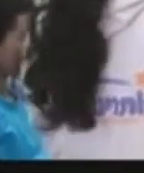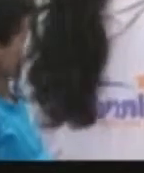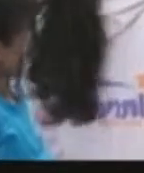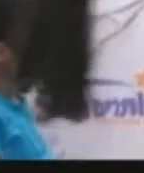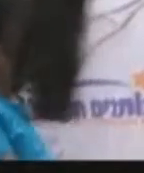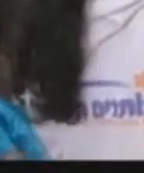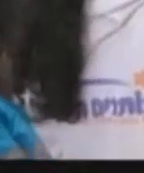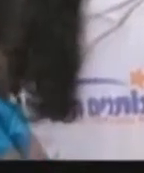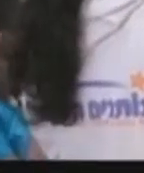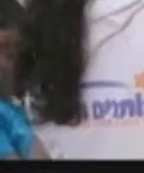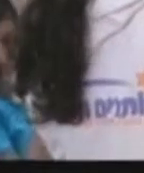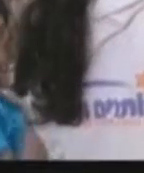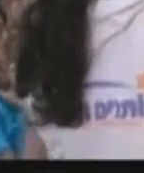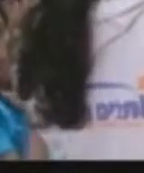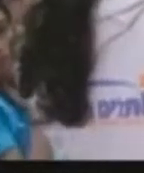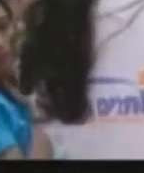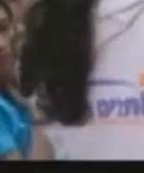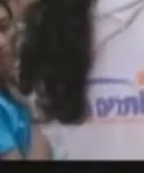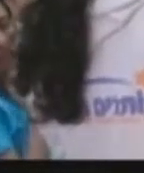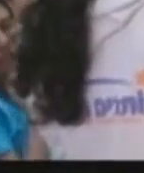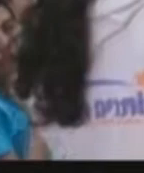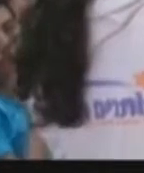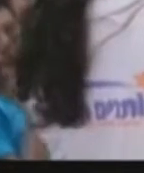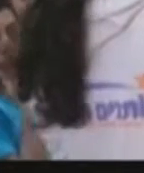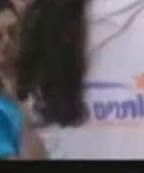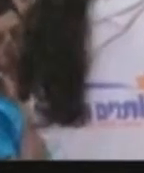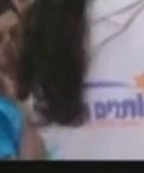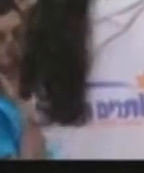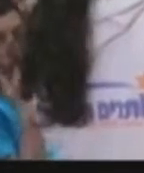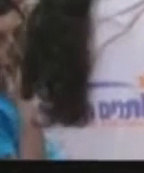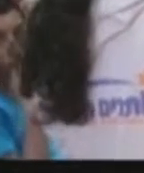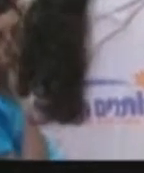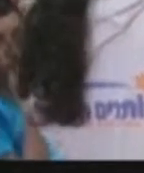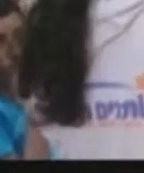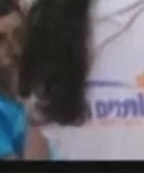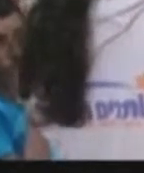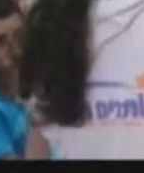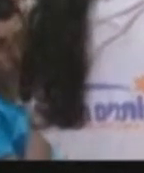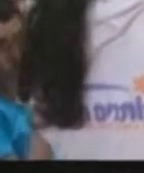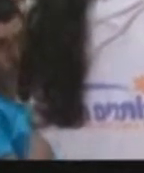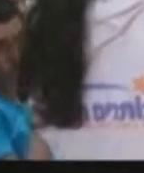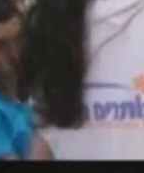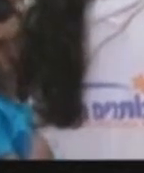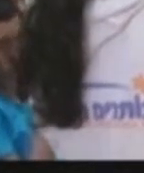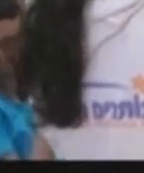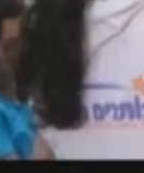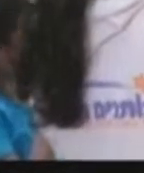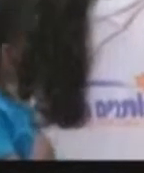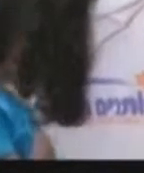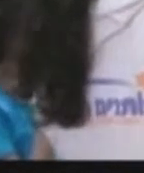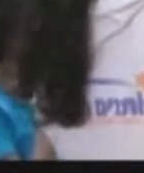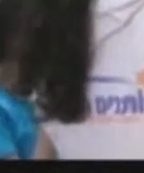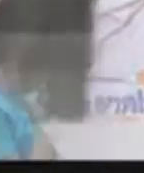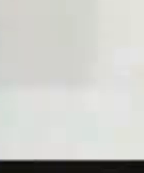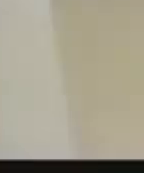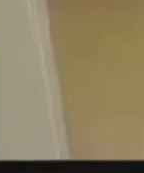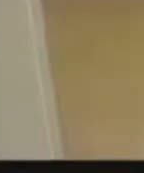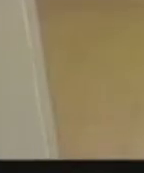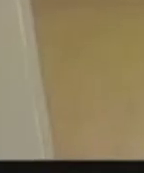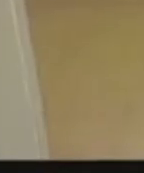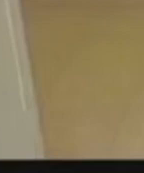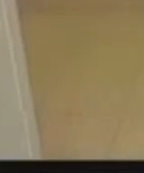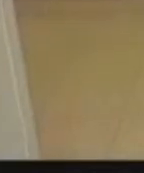יואבי שלנו, אחרי דרך באמת ארוכה וקשה, אנו מאחלים לך בהצלחה בהמשך, בריאות ושמחה והמון כוח לך